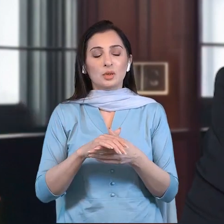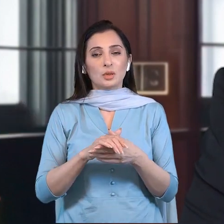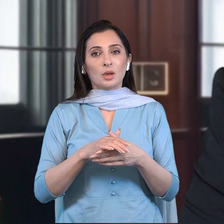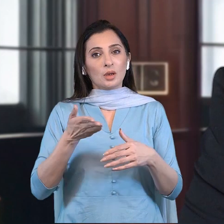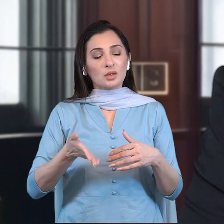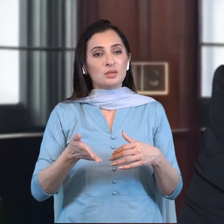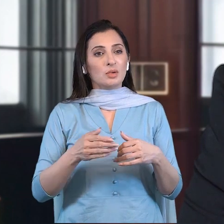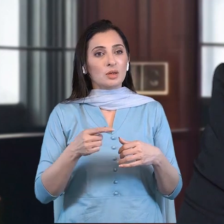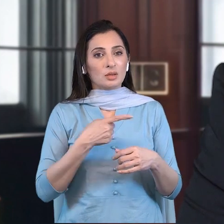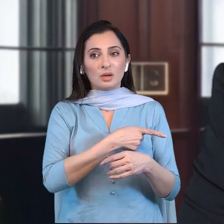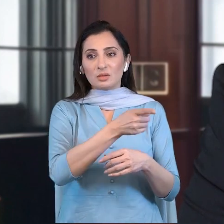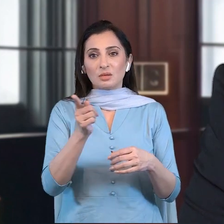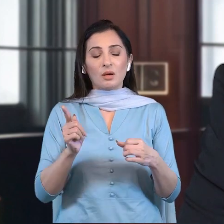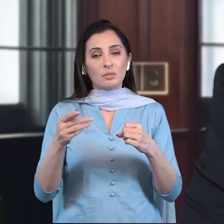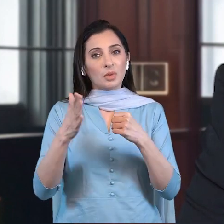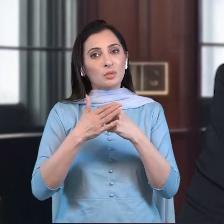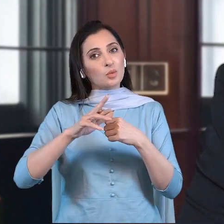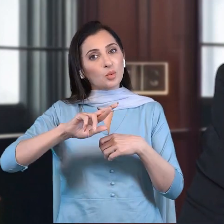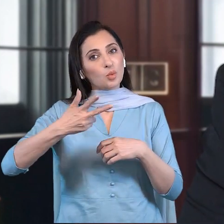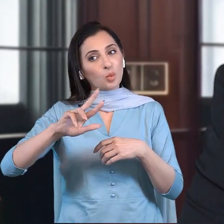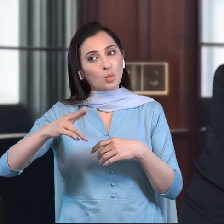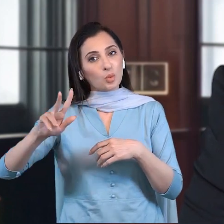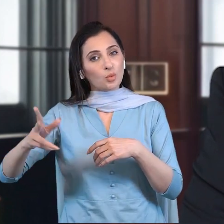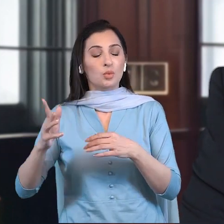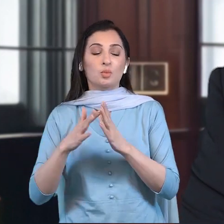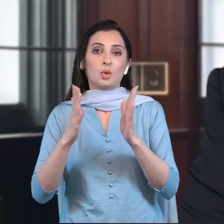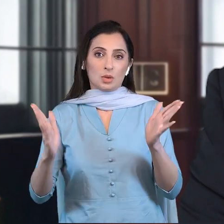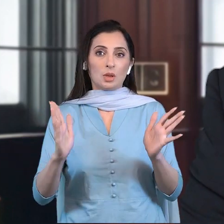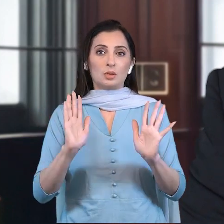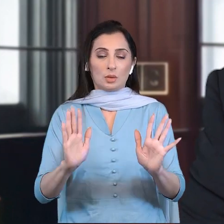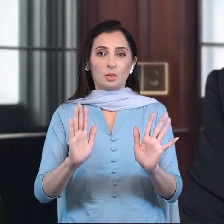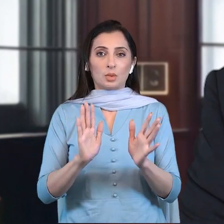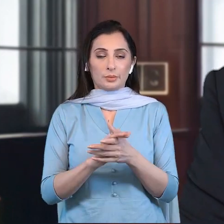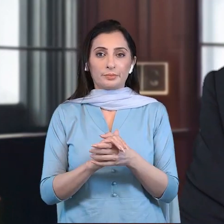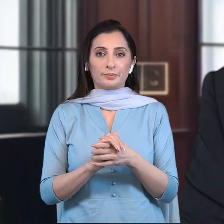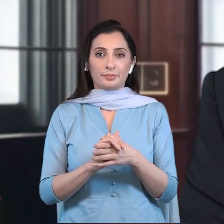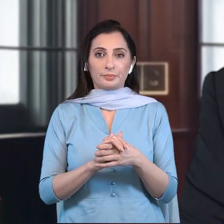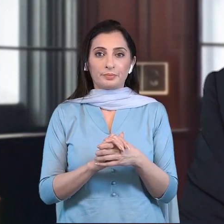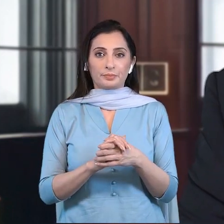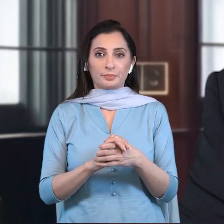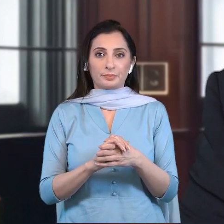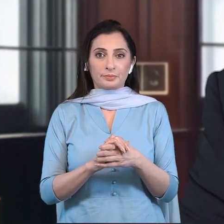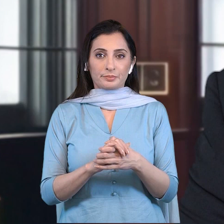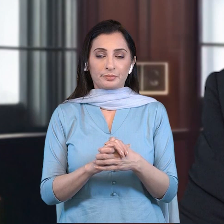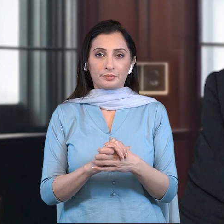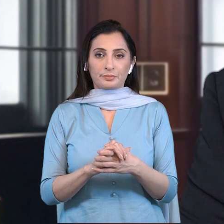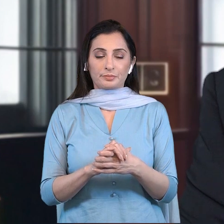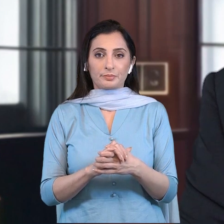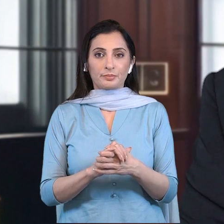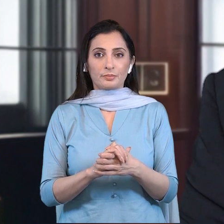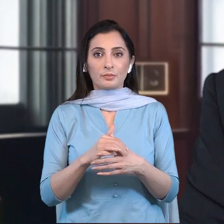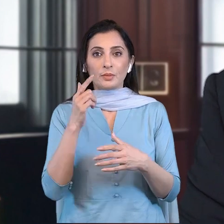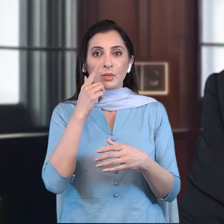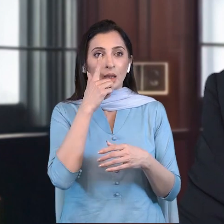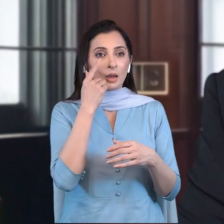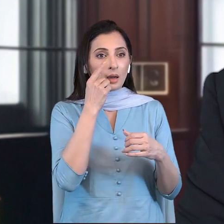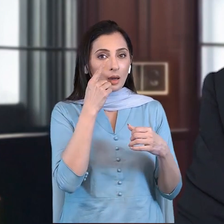وغیرہ. جو اب میں آؤں گا جو ہسبینڈ دیتا ہے دیٹ از کال